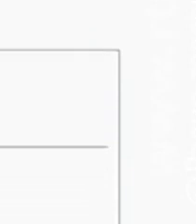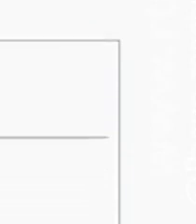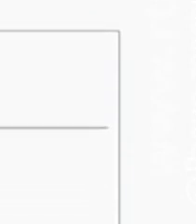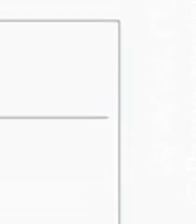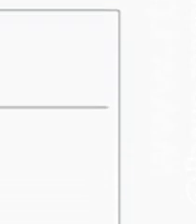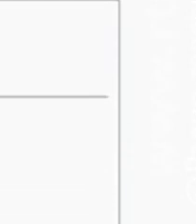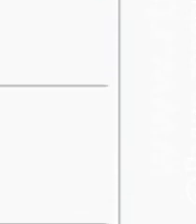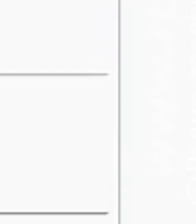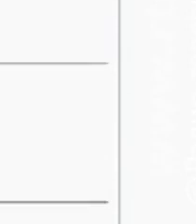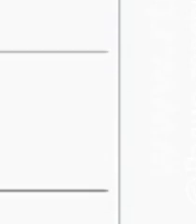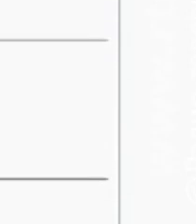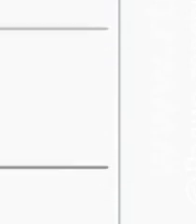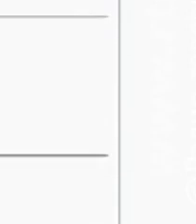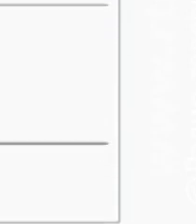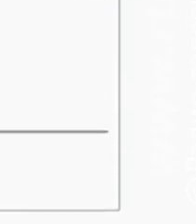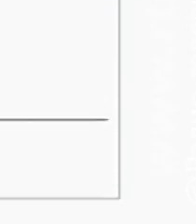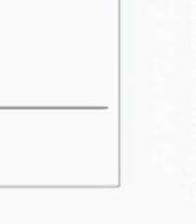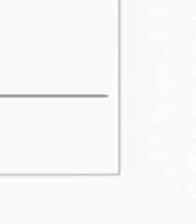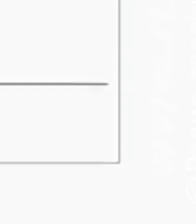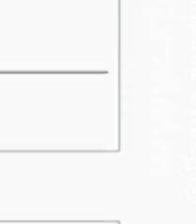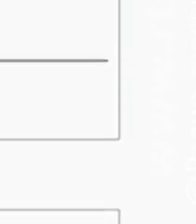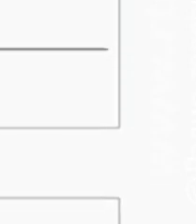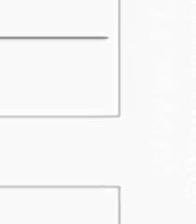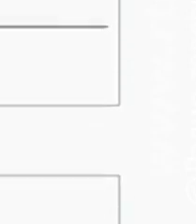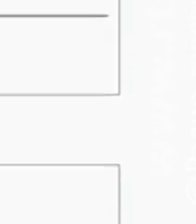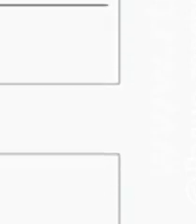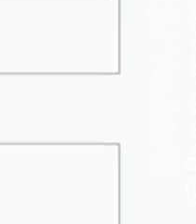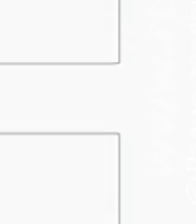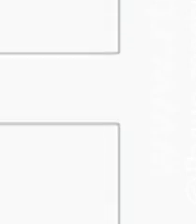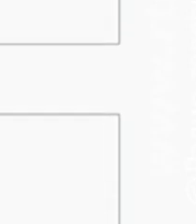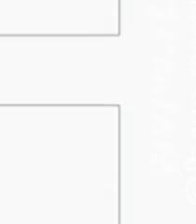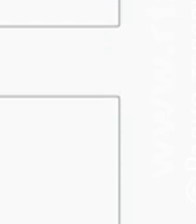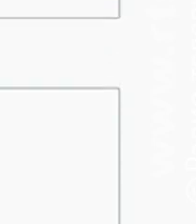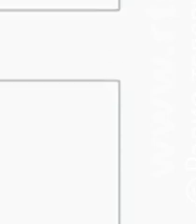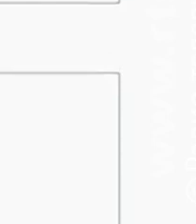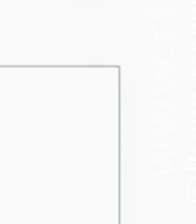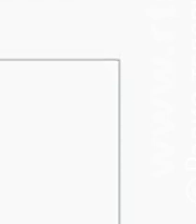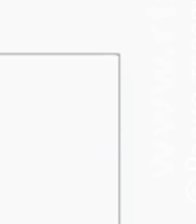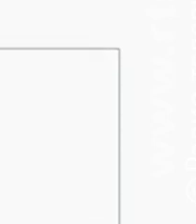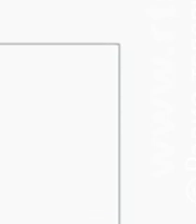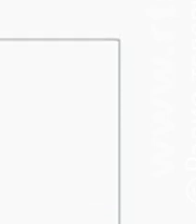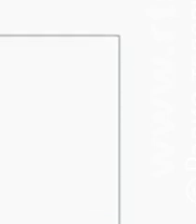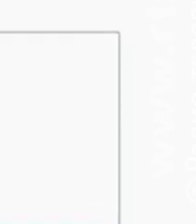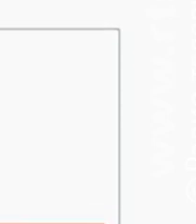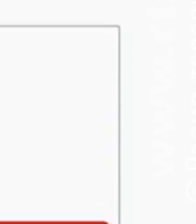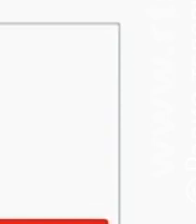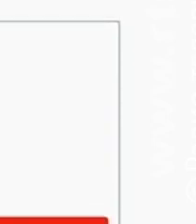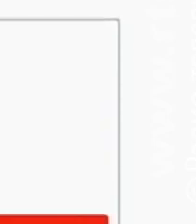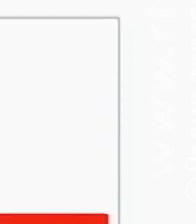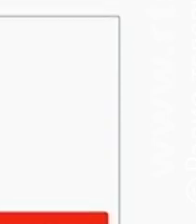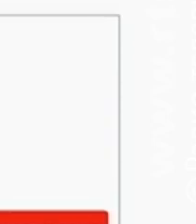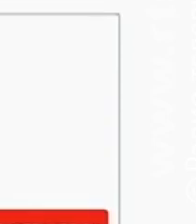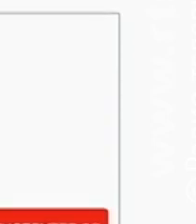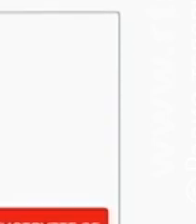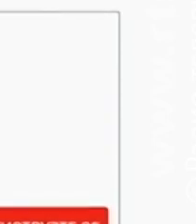podatke, ime, prezime, e-mail koji koristite i lozinku. Prihvatite uslove korišćenja RTS